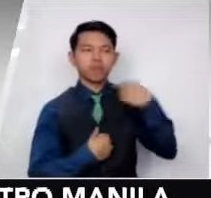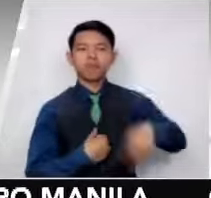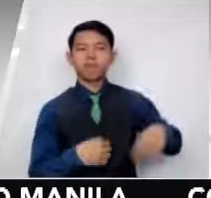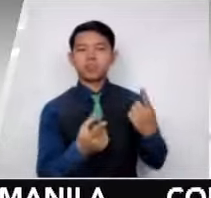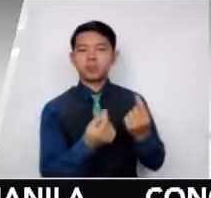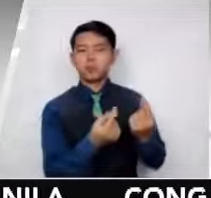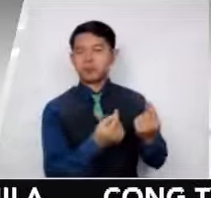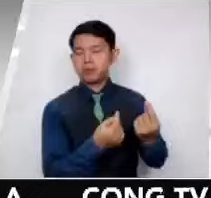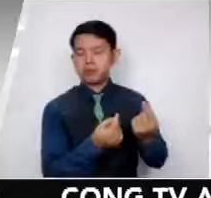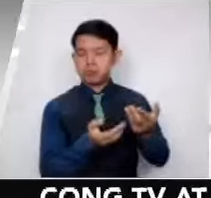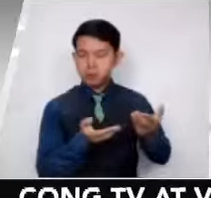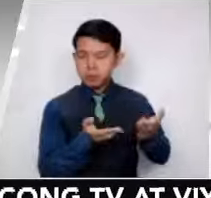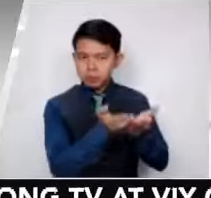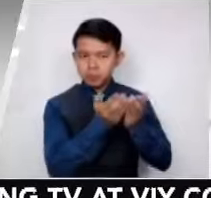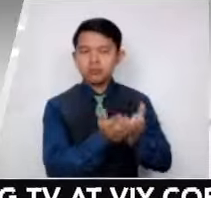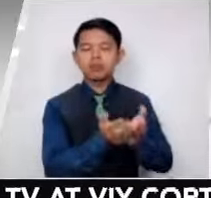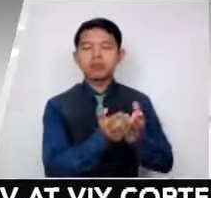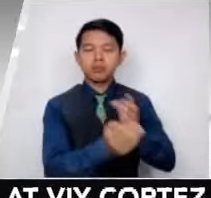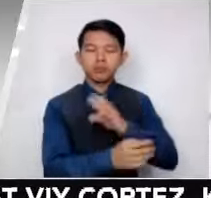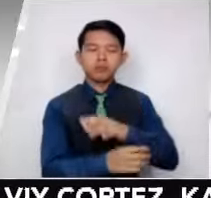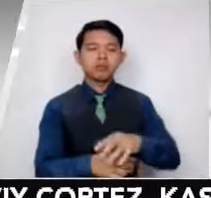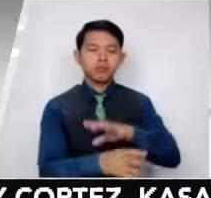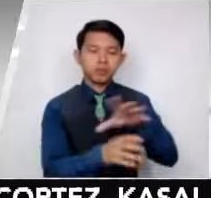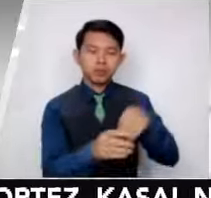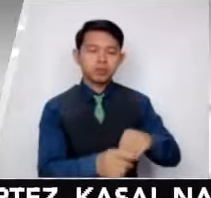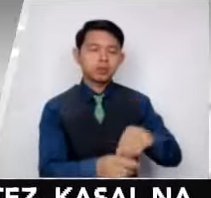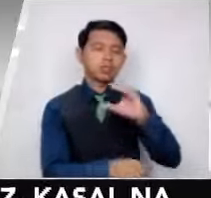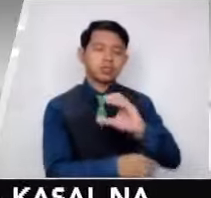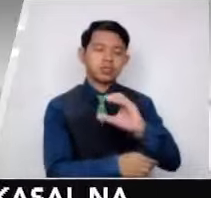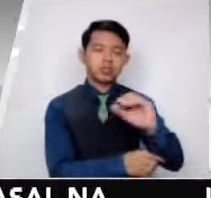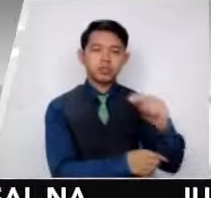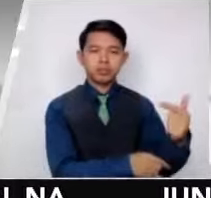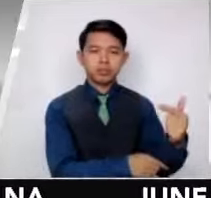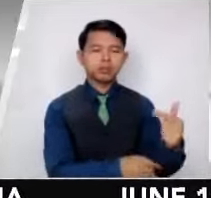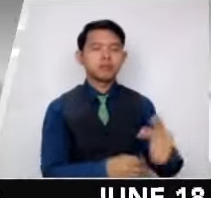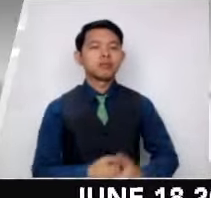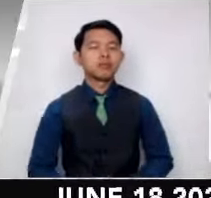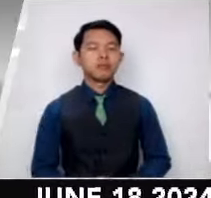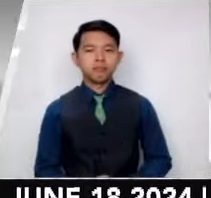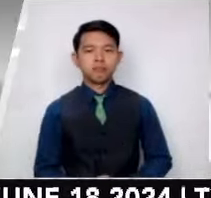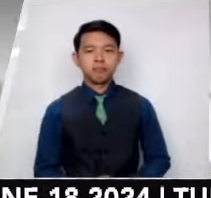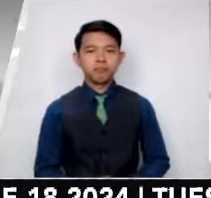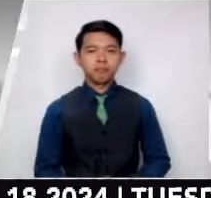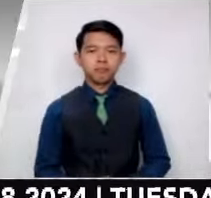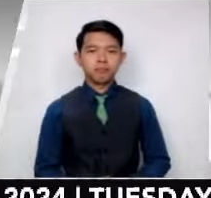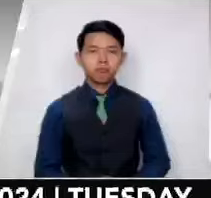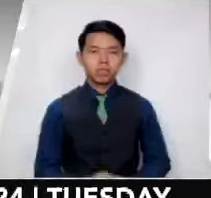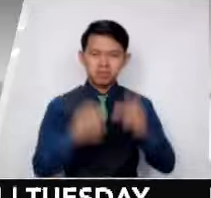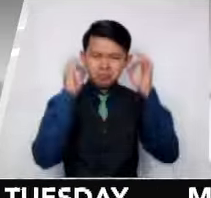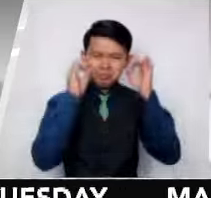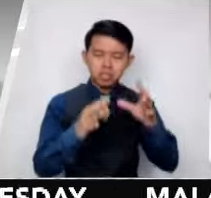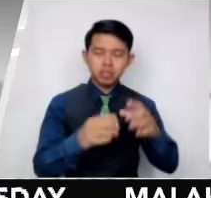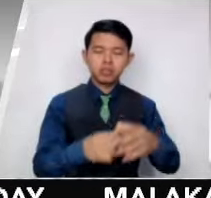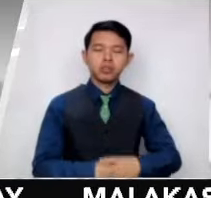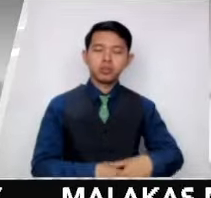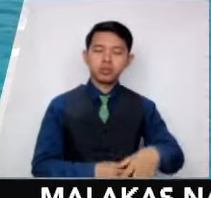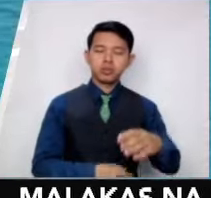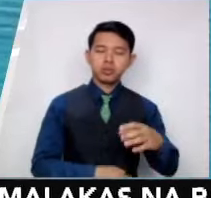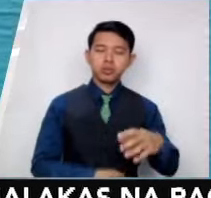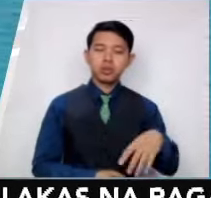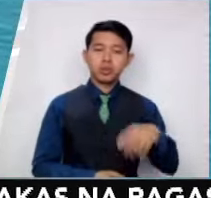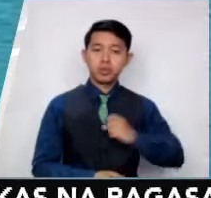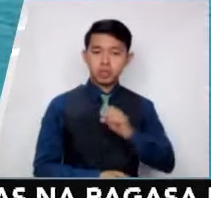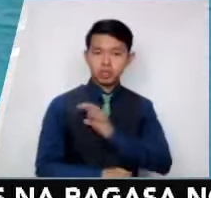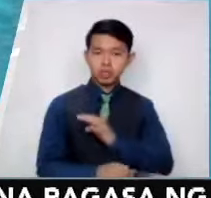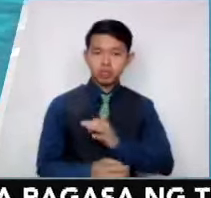na kinabibilangan ng China coastguard nilagay raw nito sa Alangan ang buhay ng mga personel at nagresulta sa pagkasira ng mga bangka